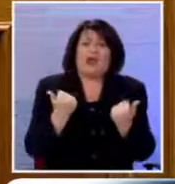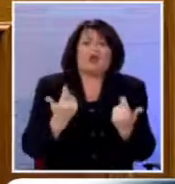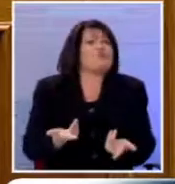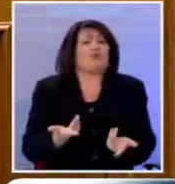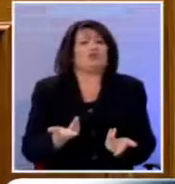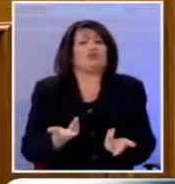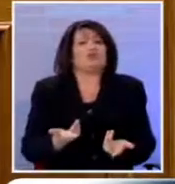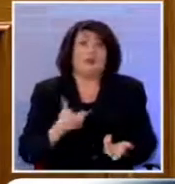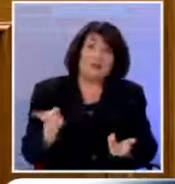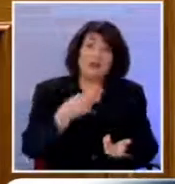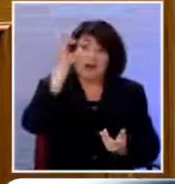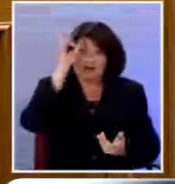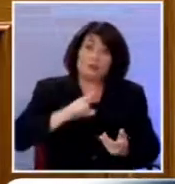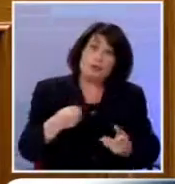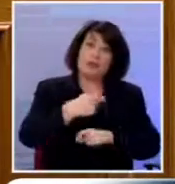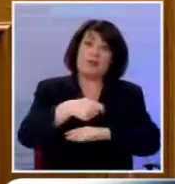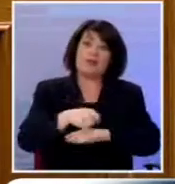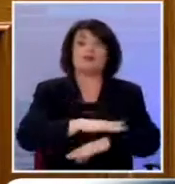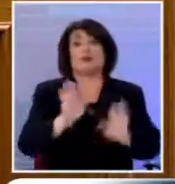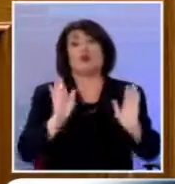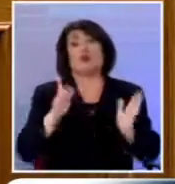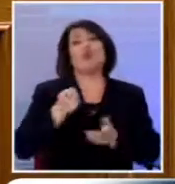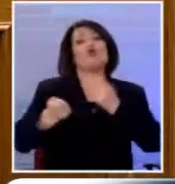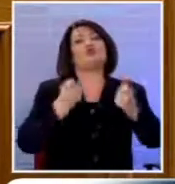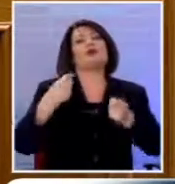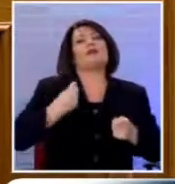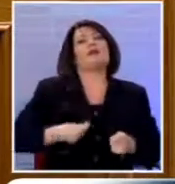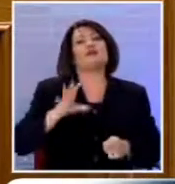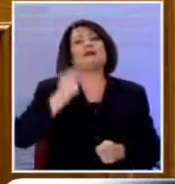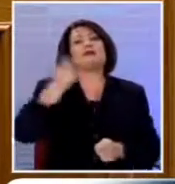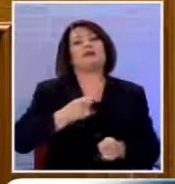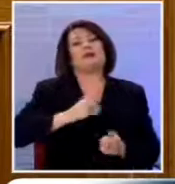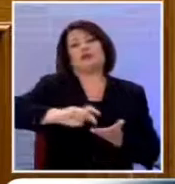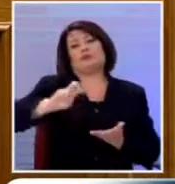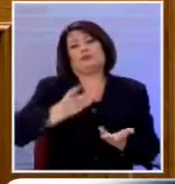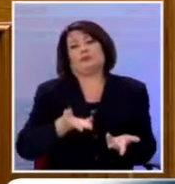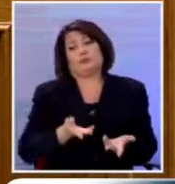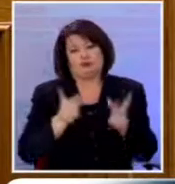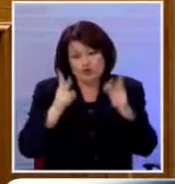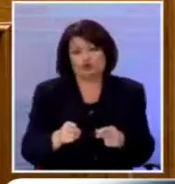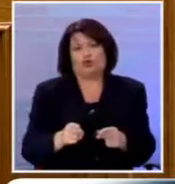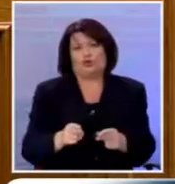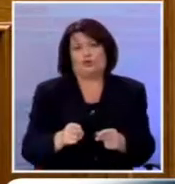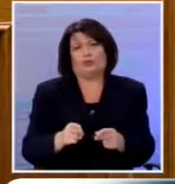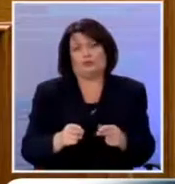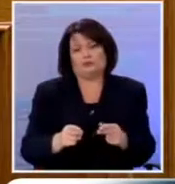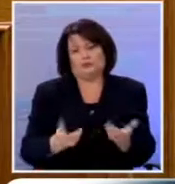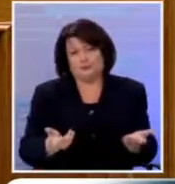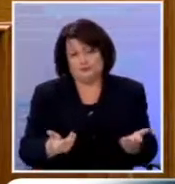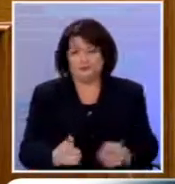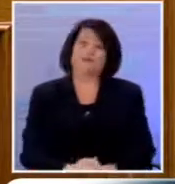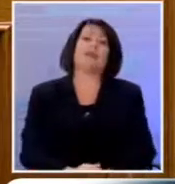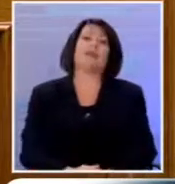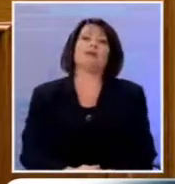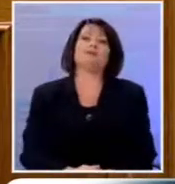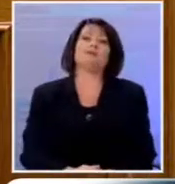καταργηθεί αυτόφορη διαδικασία για οφειλές στο δημόσιο και η προκαταβολή 50% ως προϋπόθεση προσφυγής στη δικαιοσύνη.